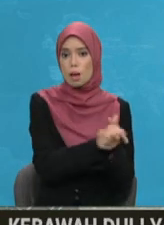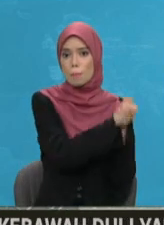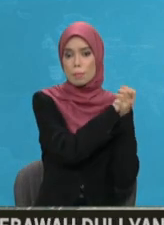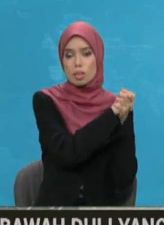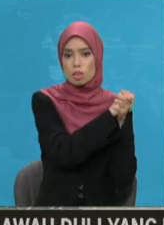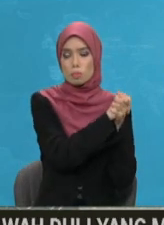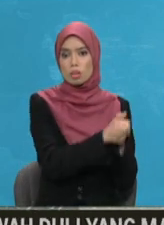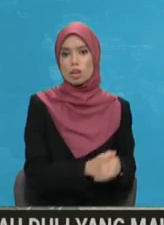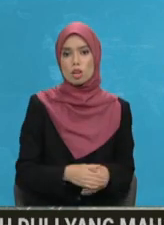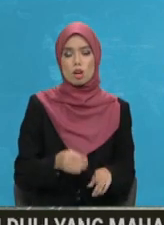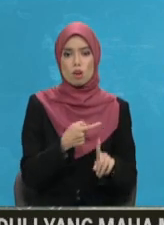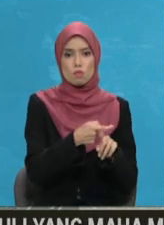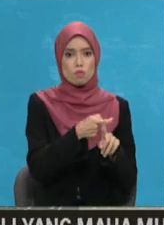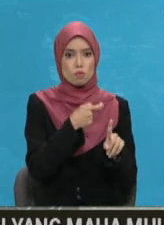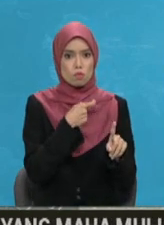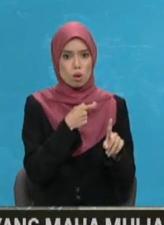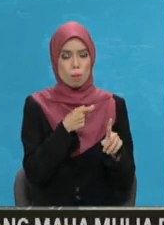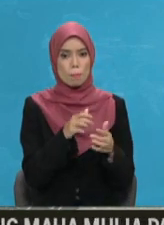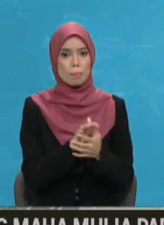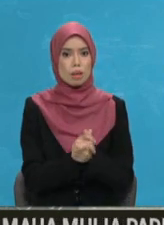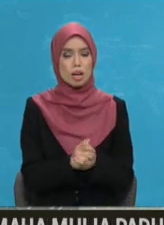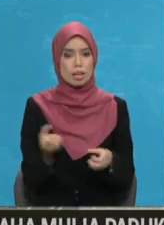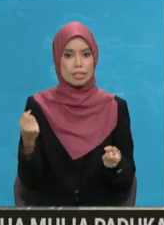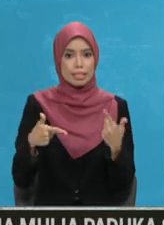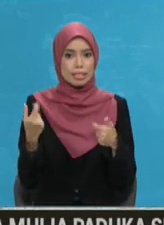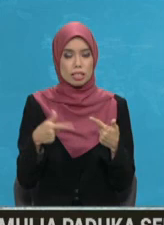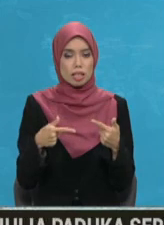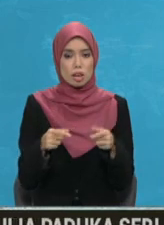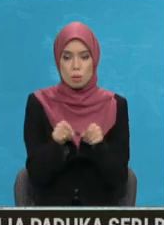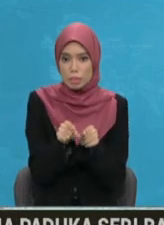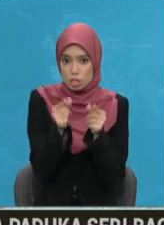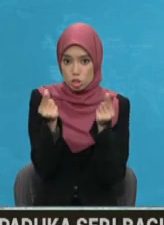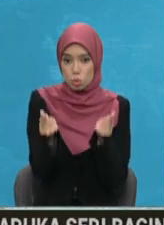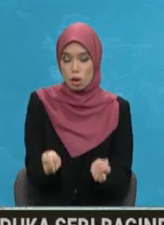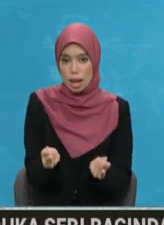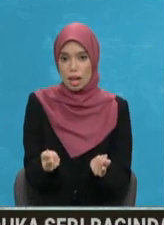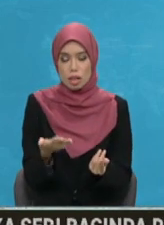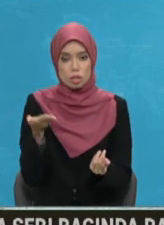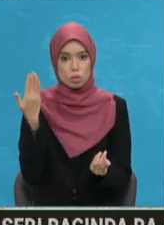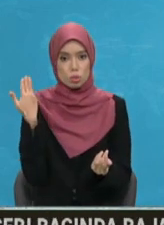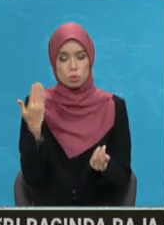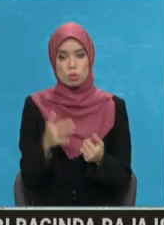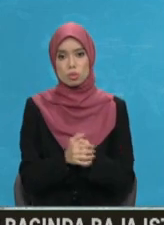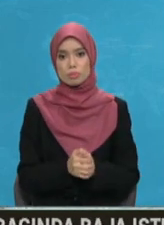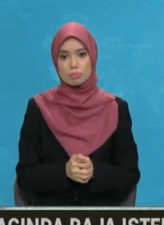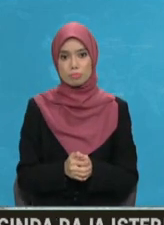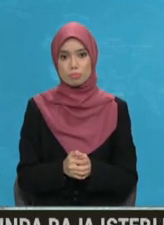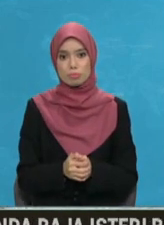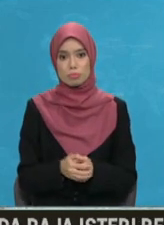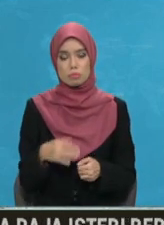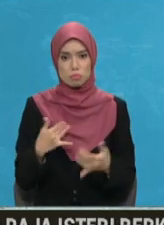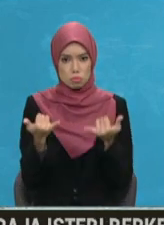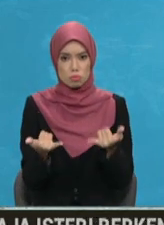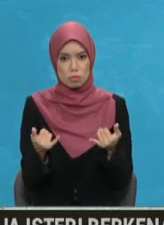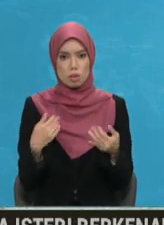Alquran bagian dewasa tahun 1441 hijrah 2020 Masehi dan akan mewakili